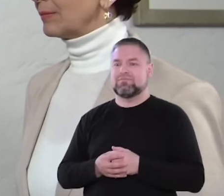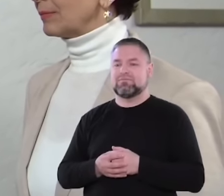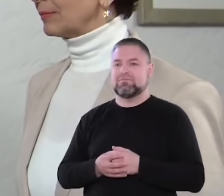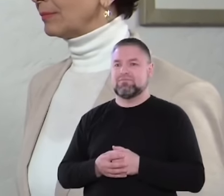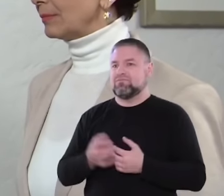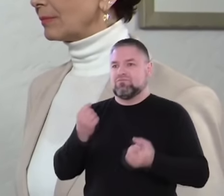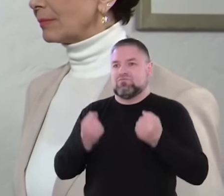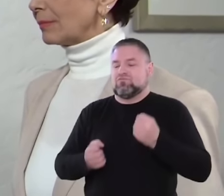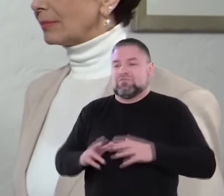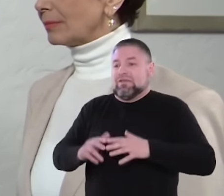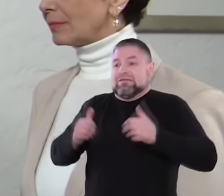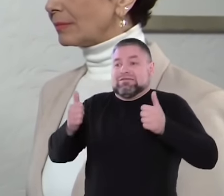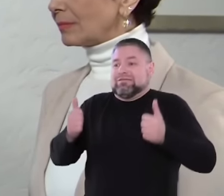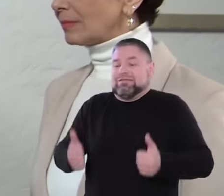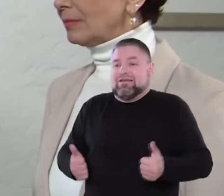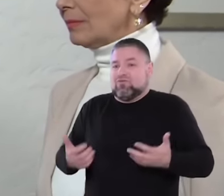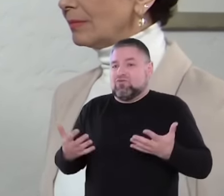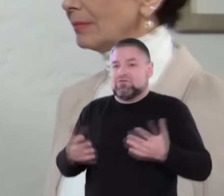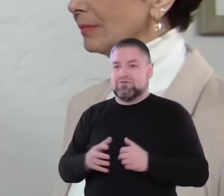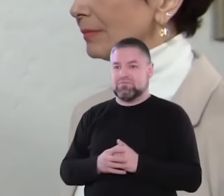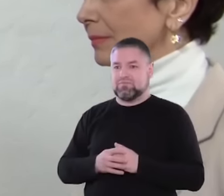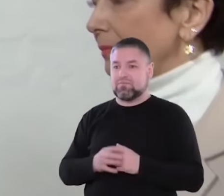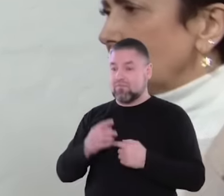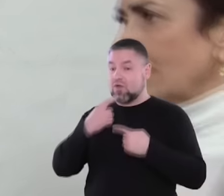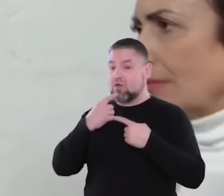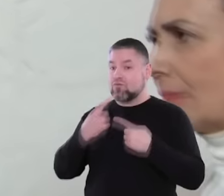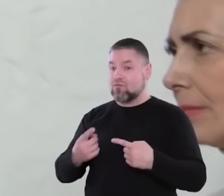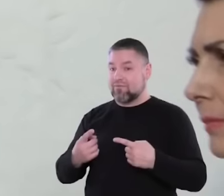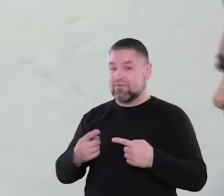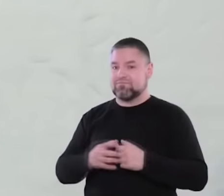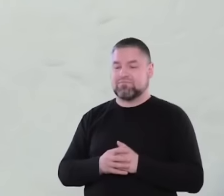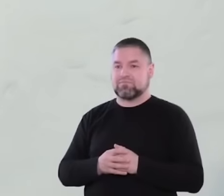No... trudno stało się, to powiem tak.